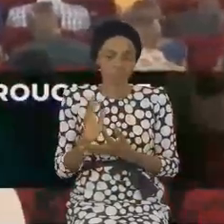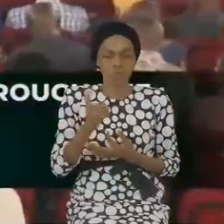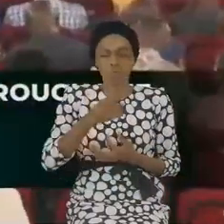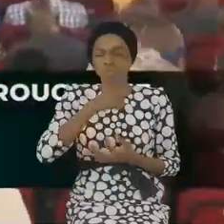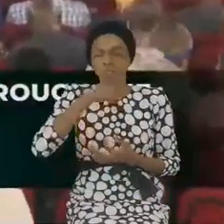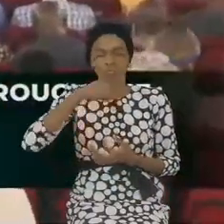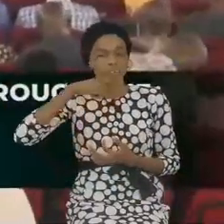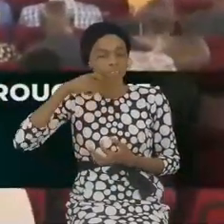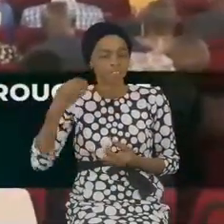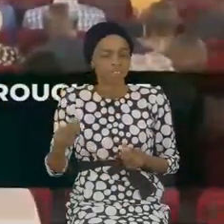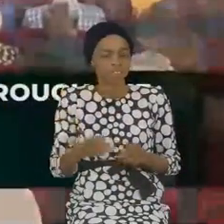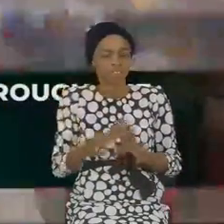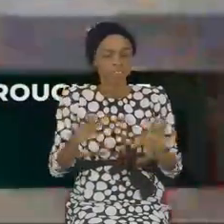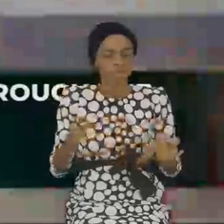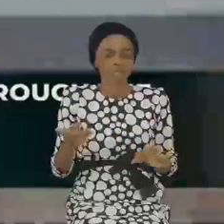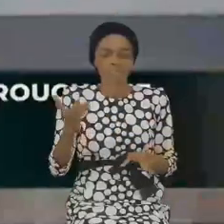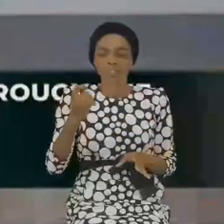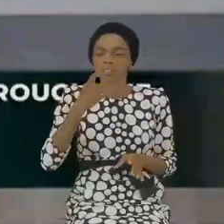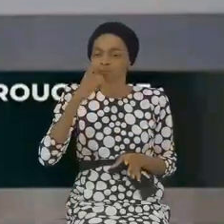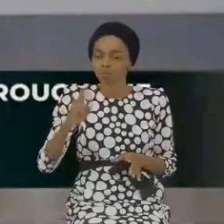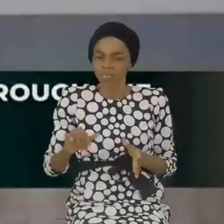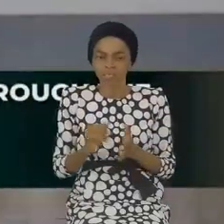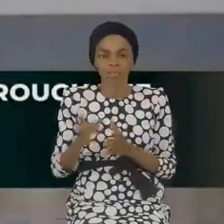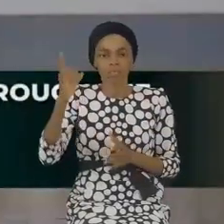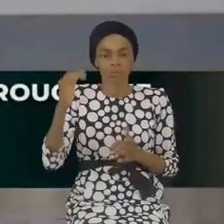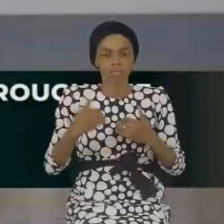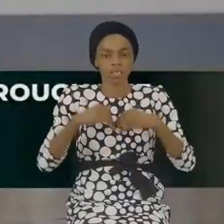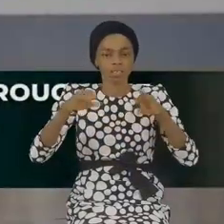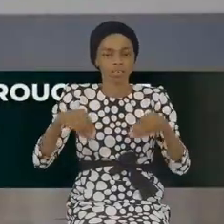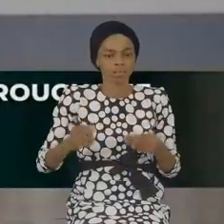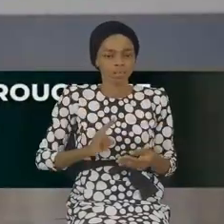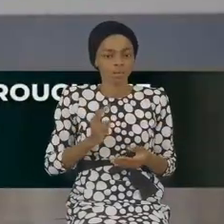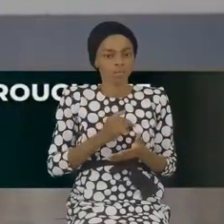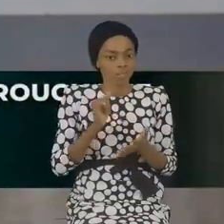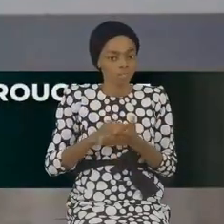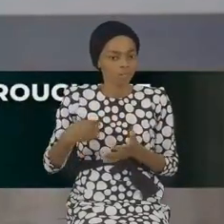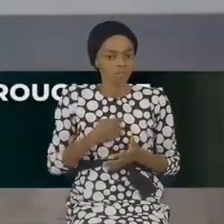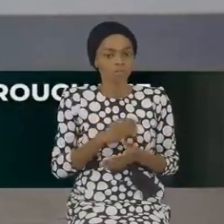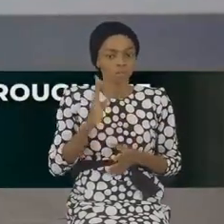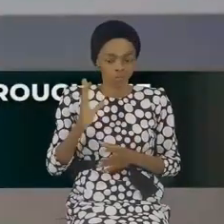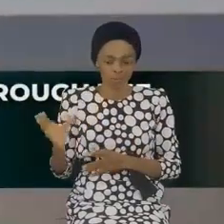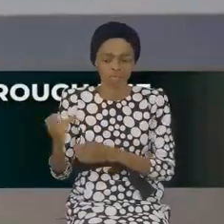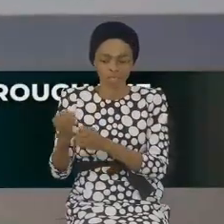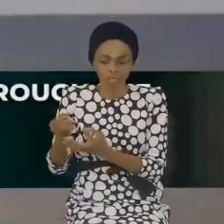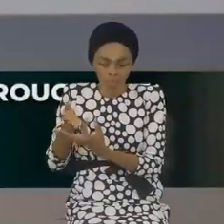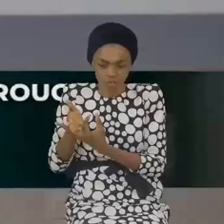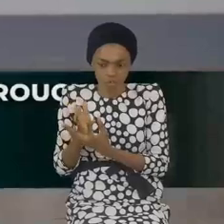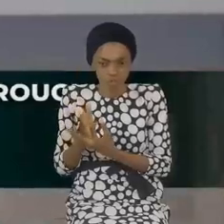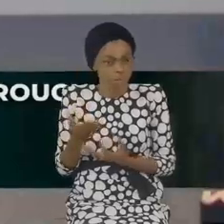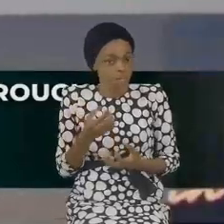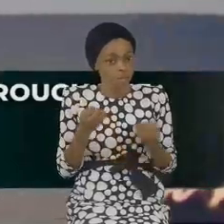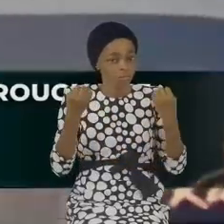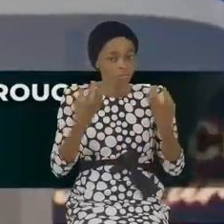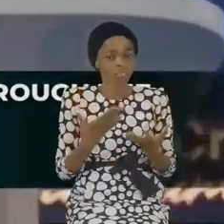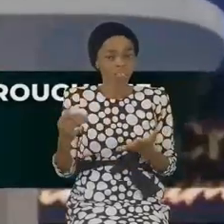Le mandat supérieur que Dieu nous a donné pour que nous puissions les faire passer par la terre aride.